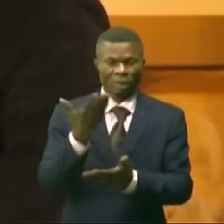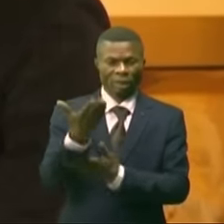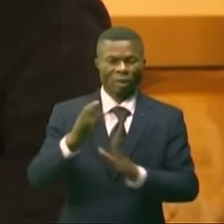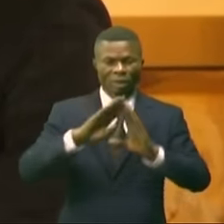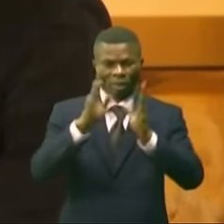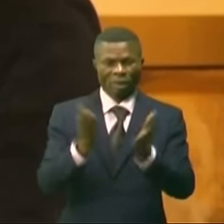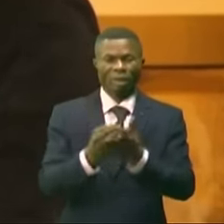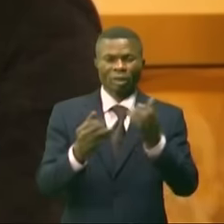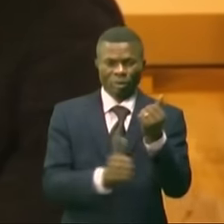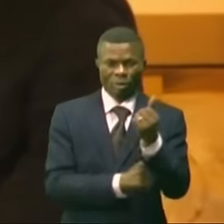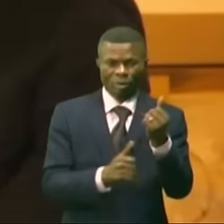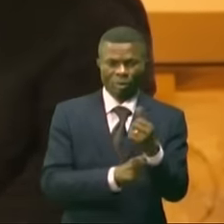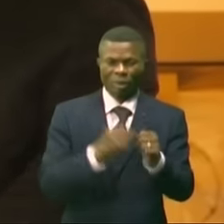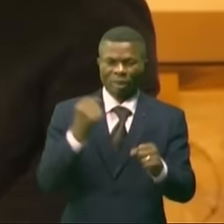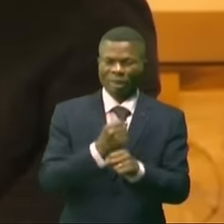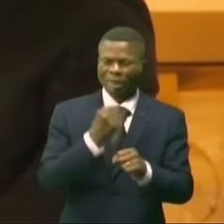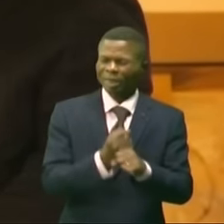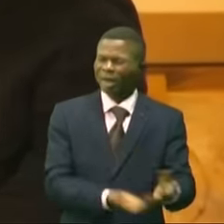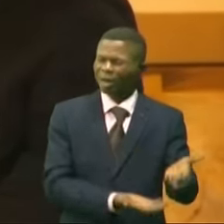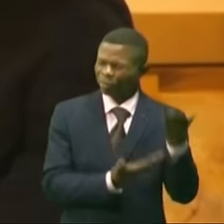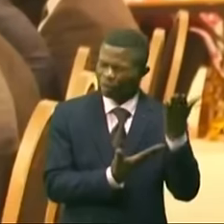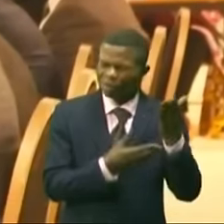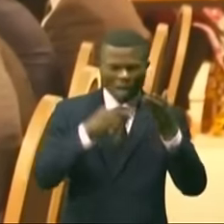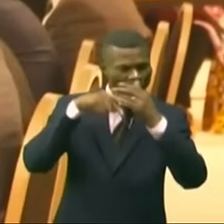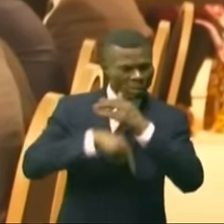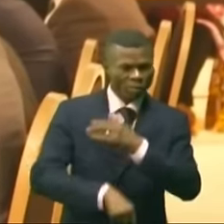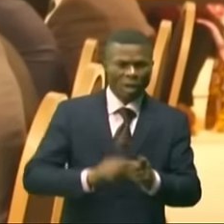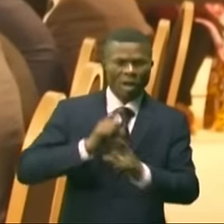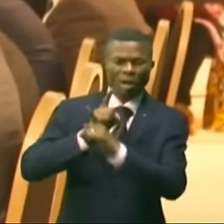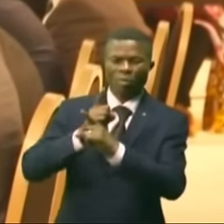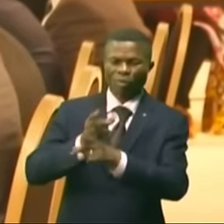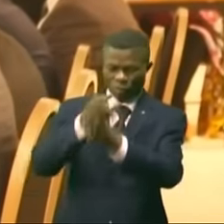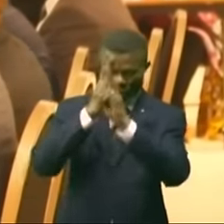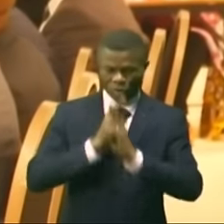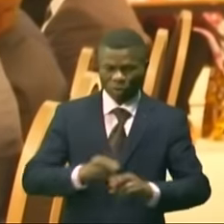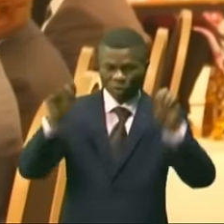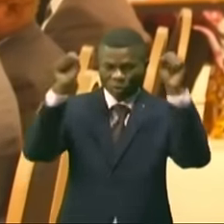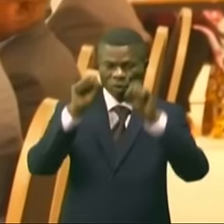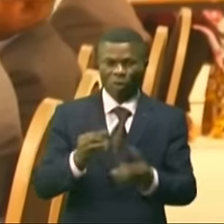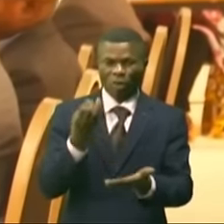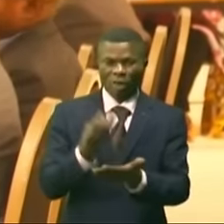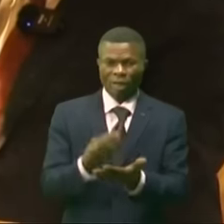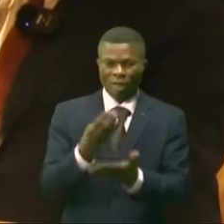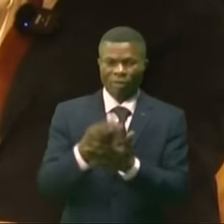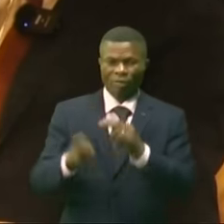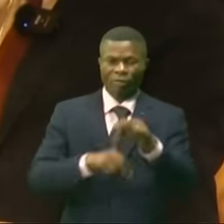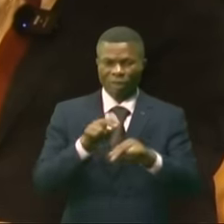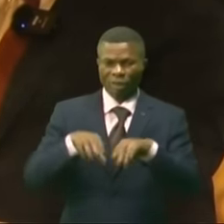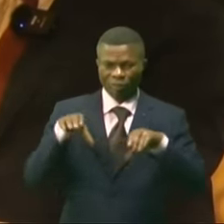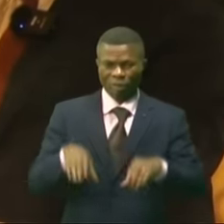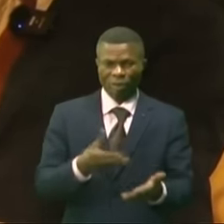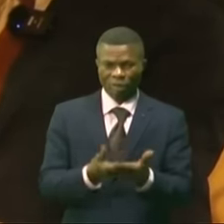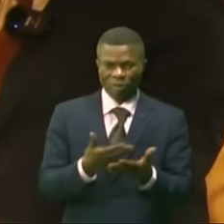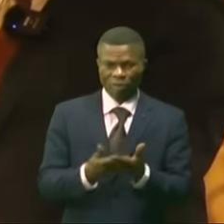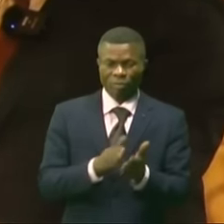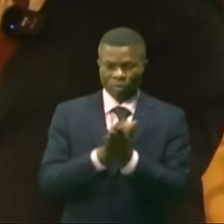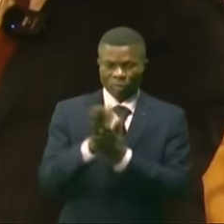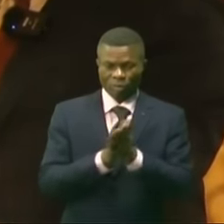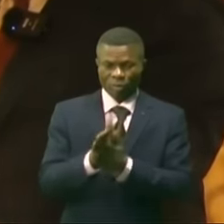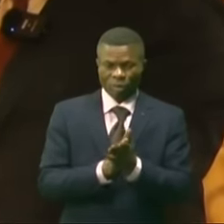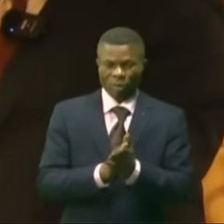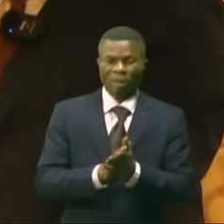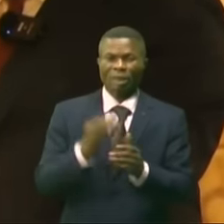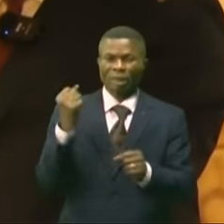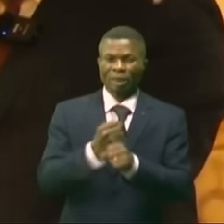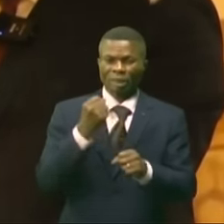participants à un travail de fond pour préserver l'intégrité du système financier national je puis compter sur votre volonté et